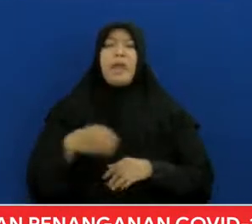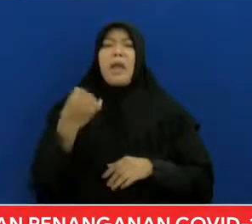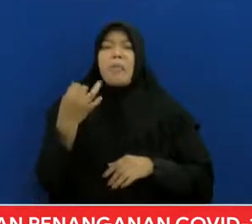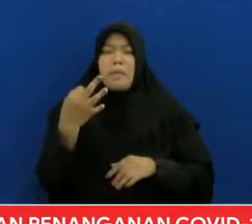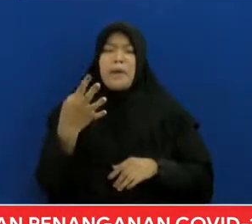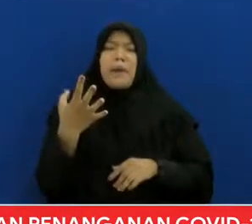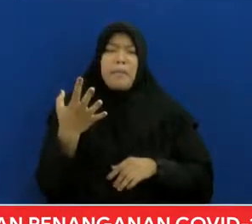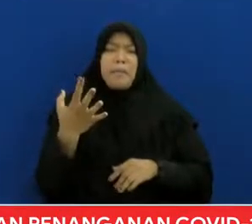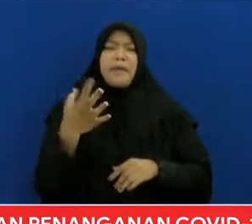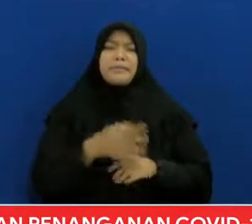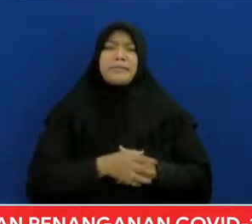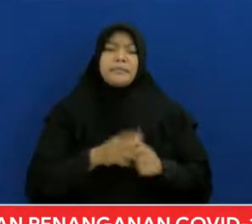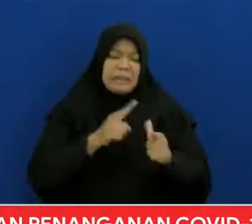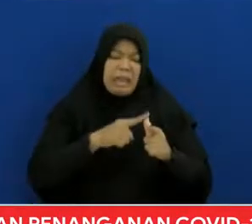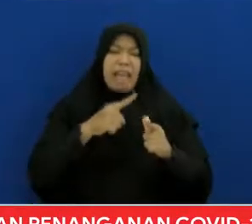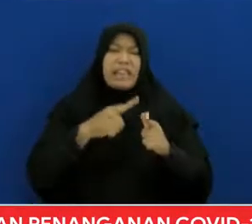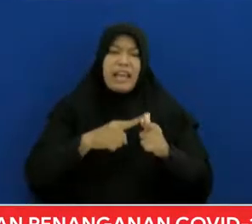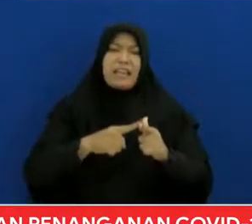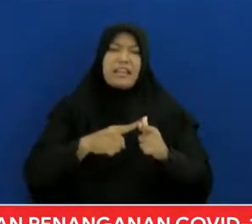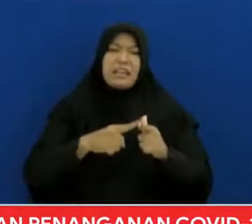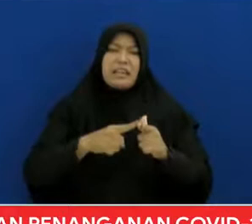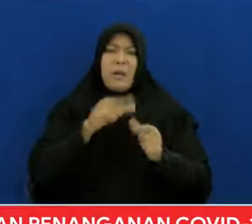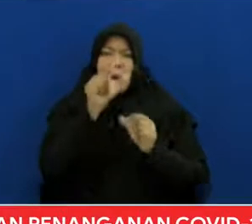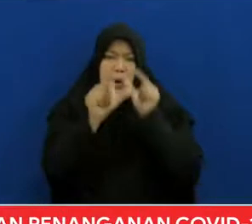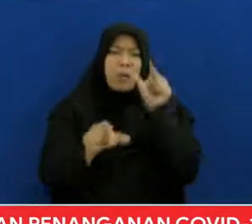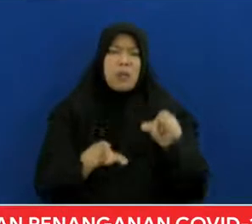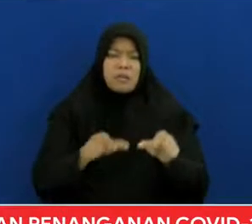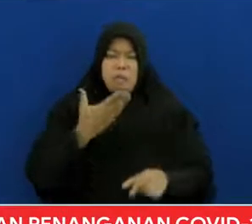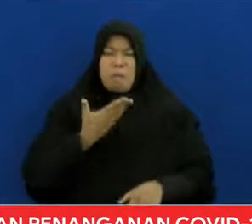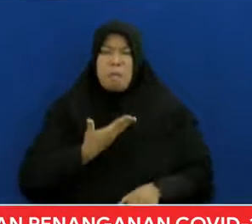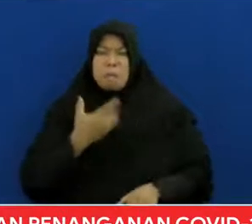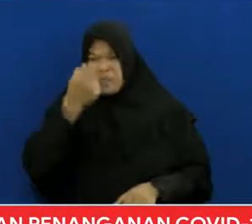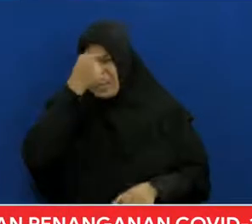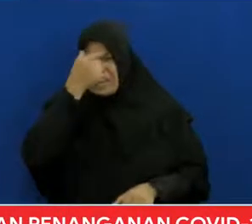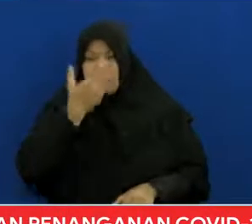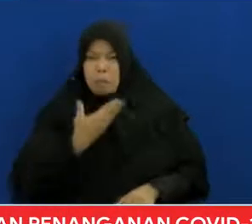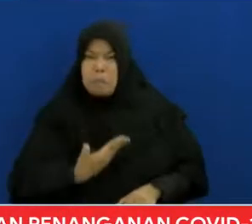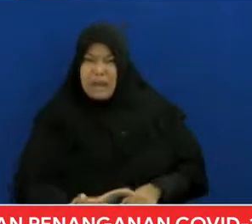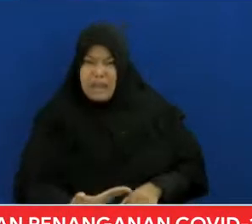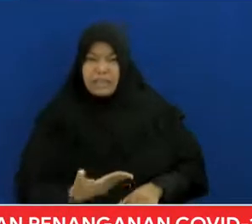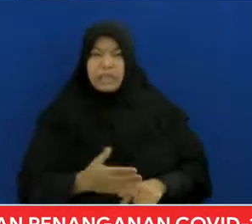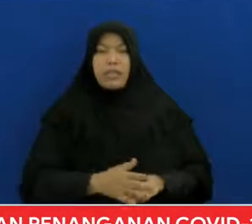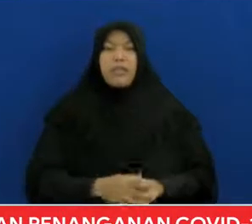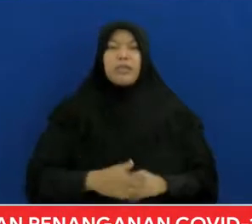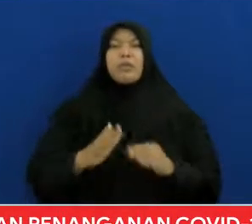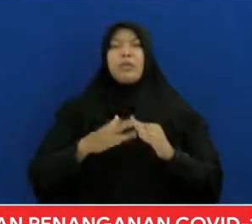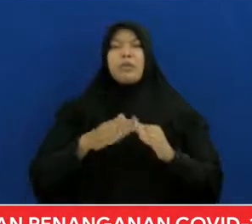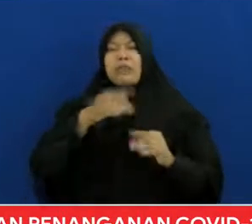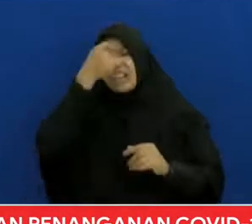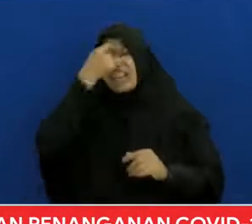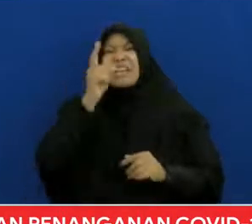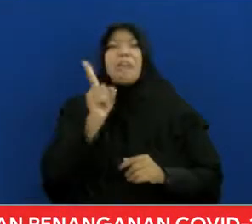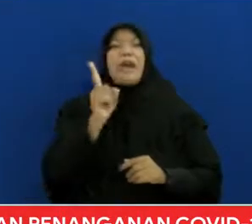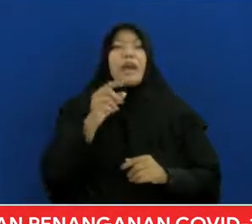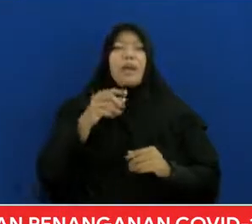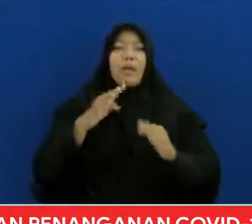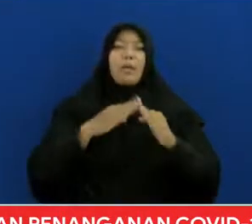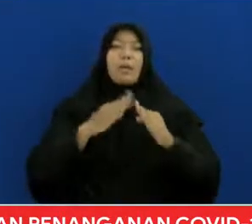Beberapa di antaranya dalam kondisi yang berat. Yang berat itu dirawat di Rumah Sakit Haji Adam